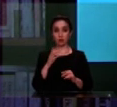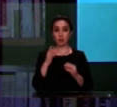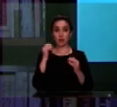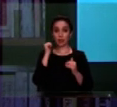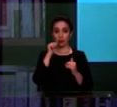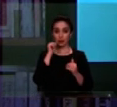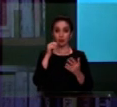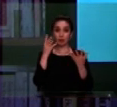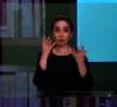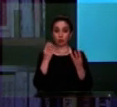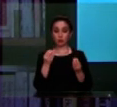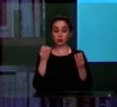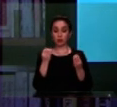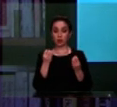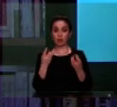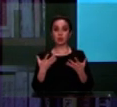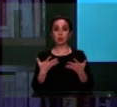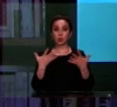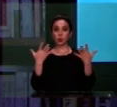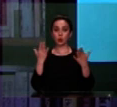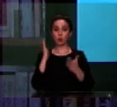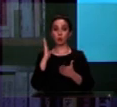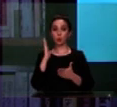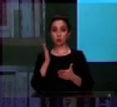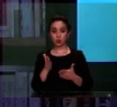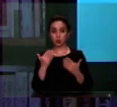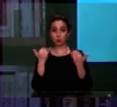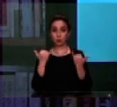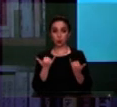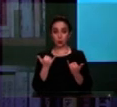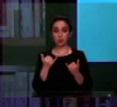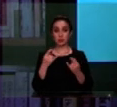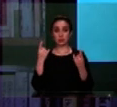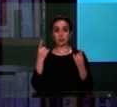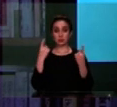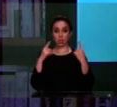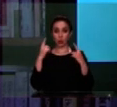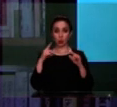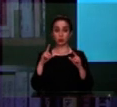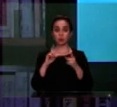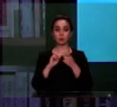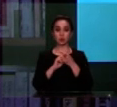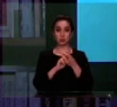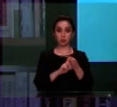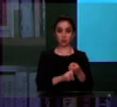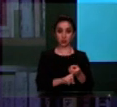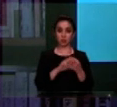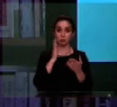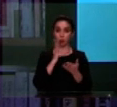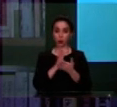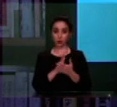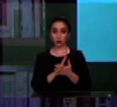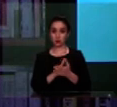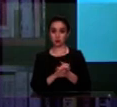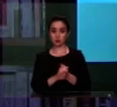Ertangi kunimizning yanada yorug' va farovon bo'lishi bugungi islohotlar bilan chambarchas bog'liq.